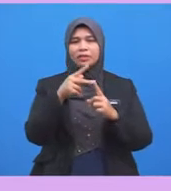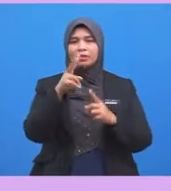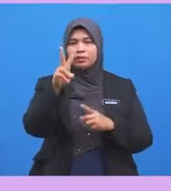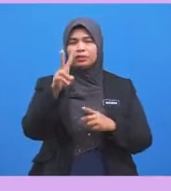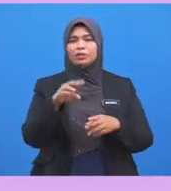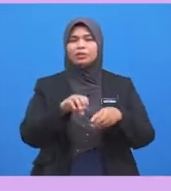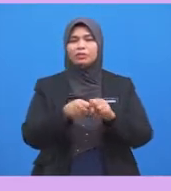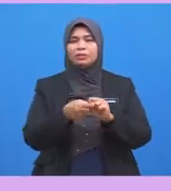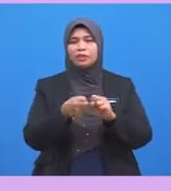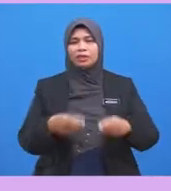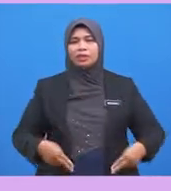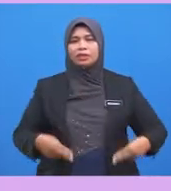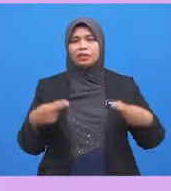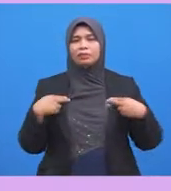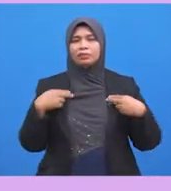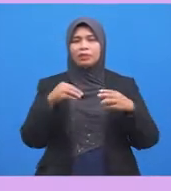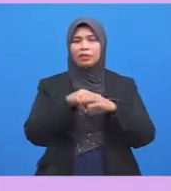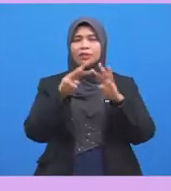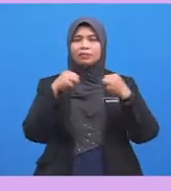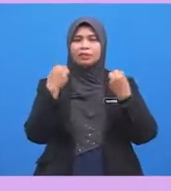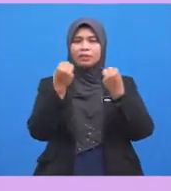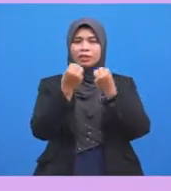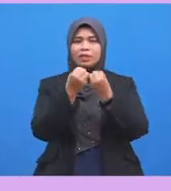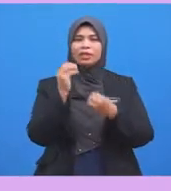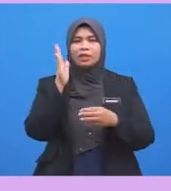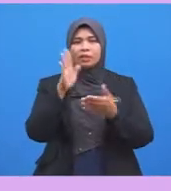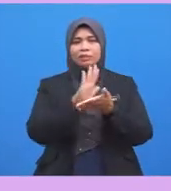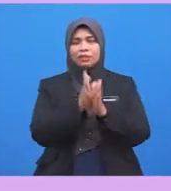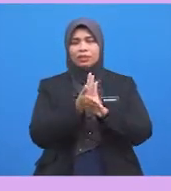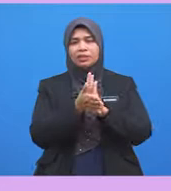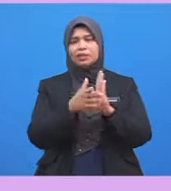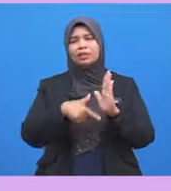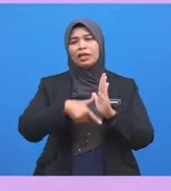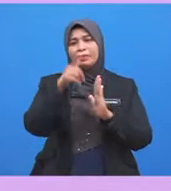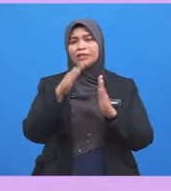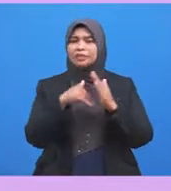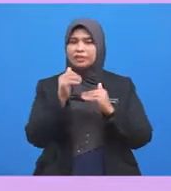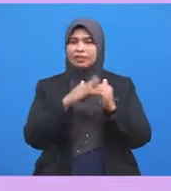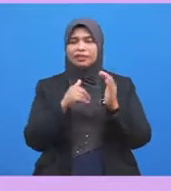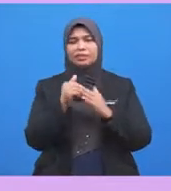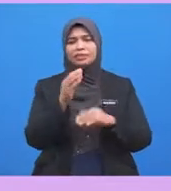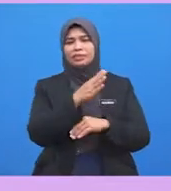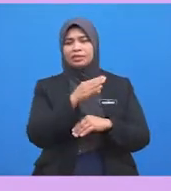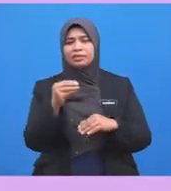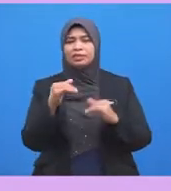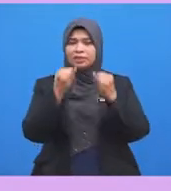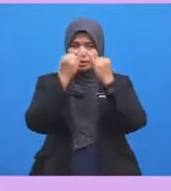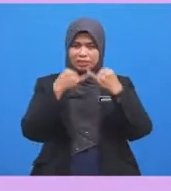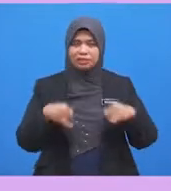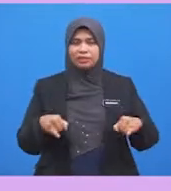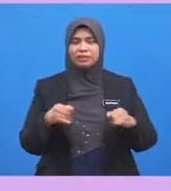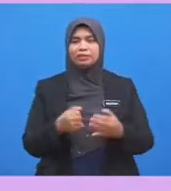Supaya kehidupan dalam masyarakat setempat akan menjadi lebih erat dan